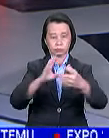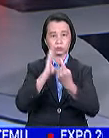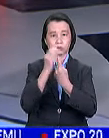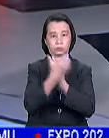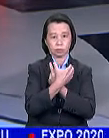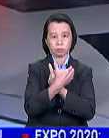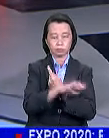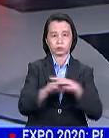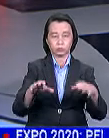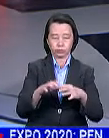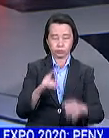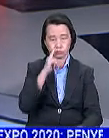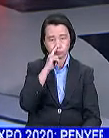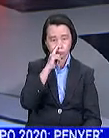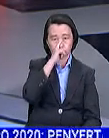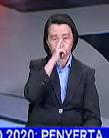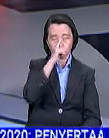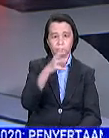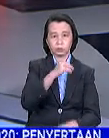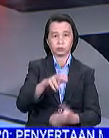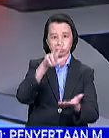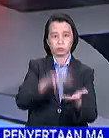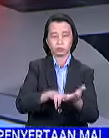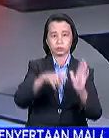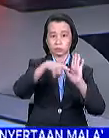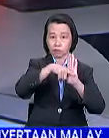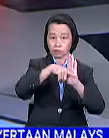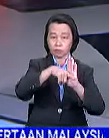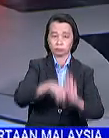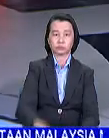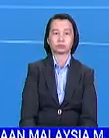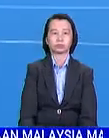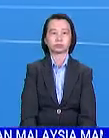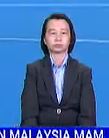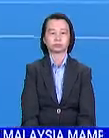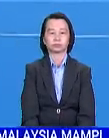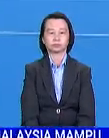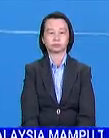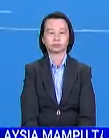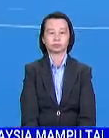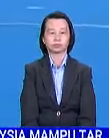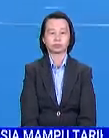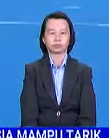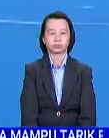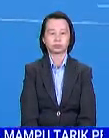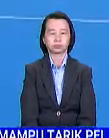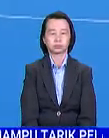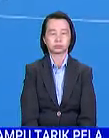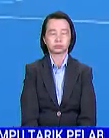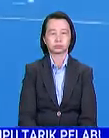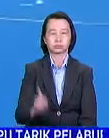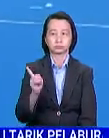selepas melakukan saringan kau bisa Blaze dan disahkan negatif hai hai Hai